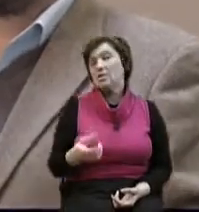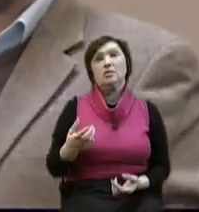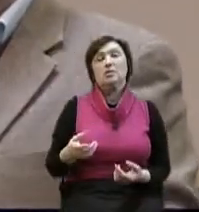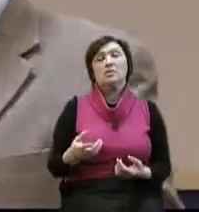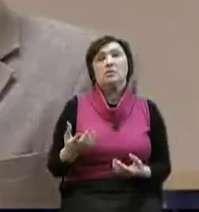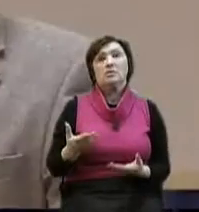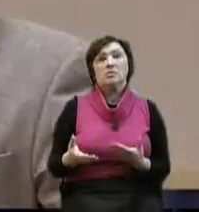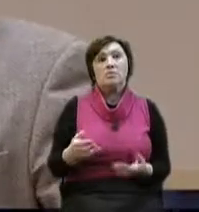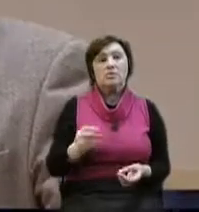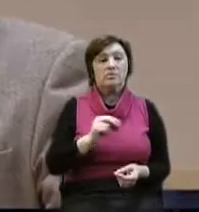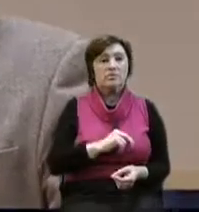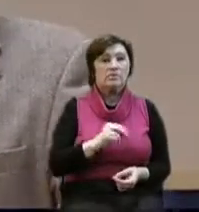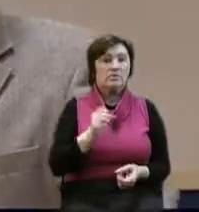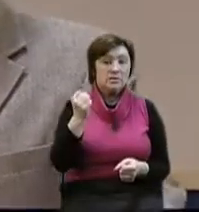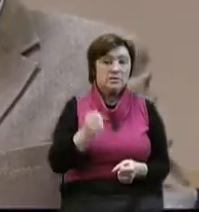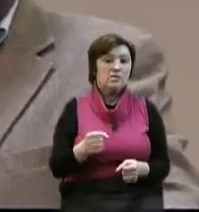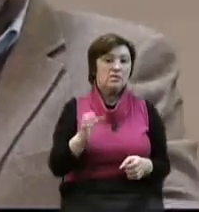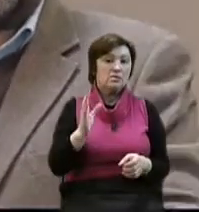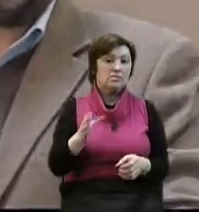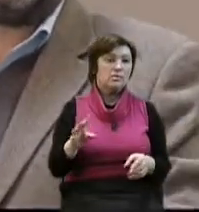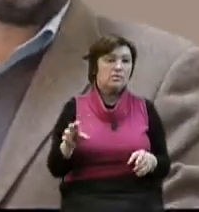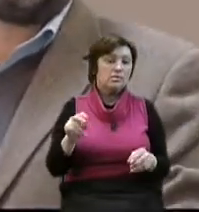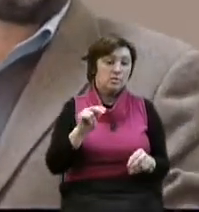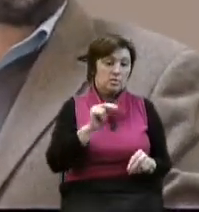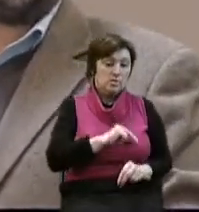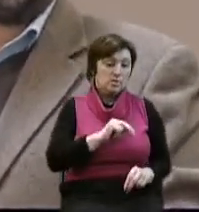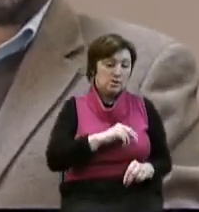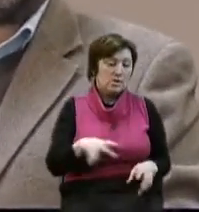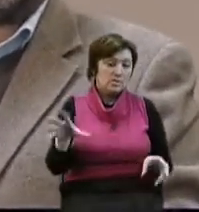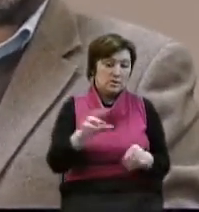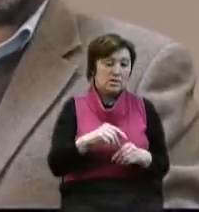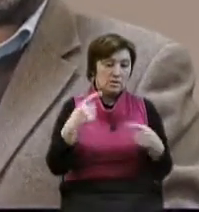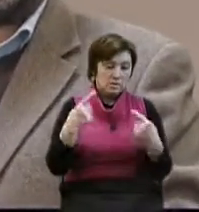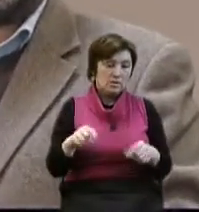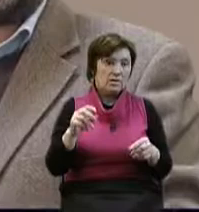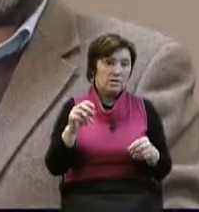будем трудиться, как и во все другие дни недели.